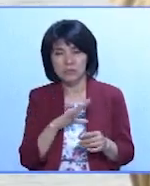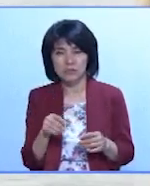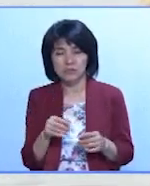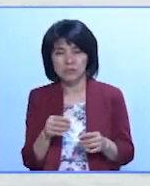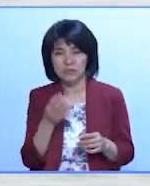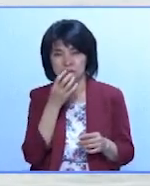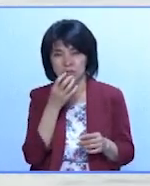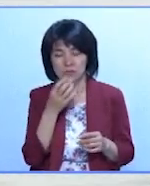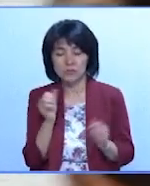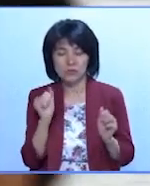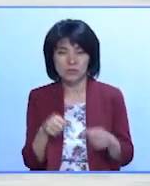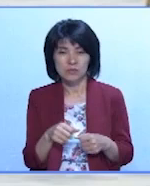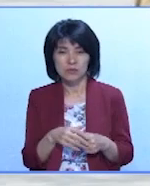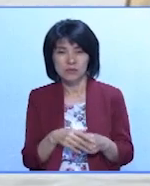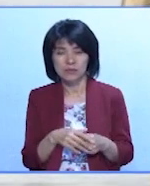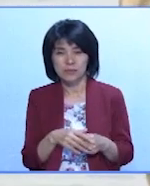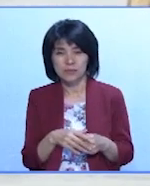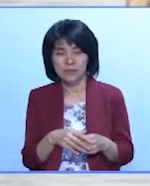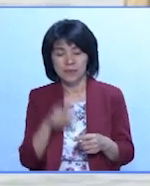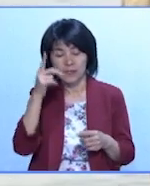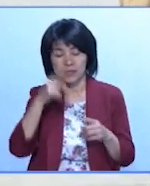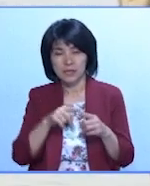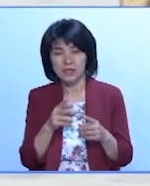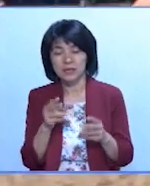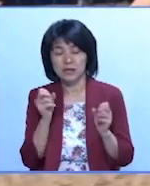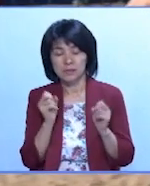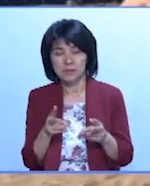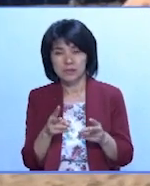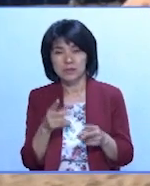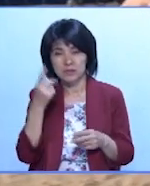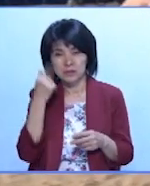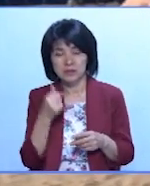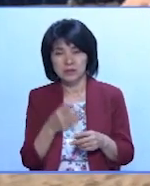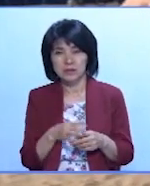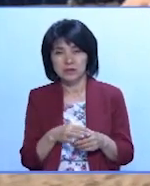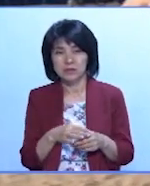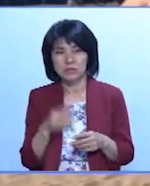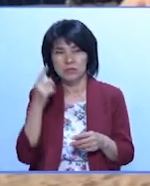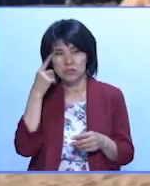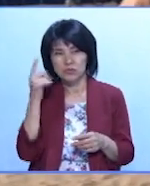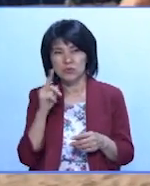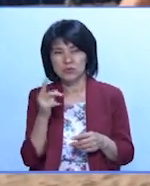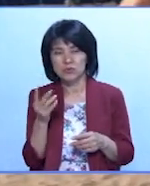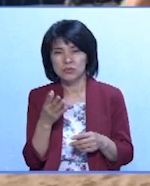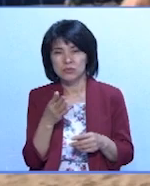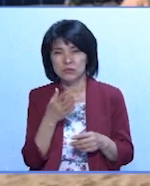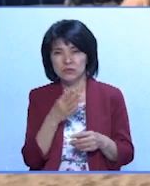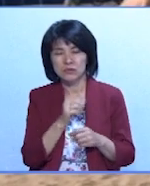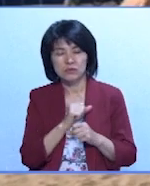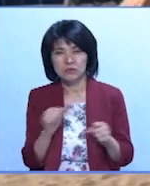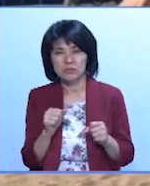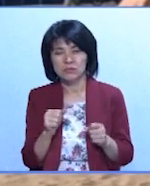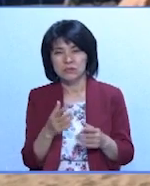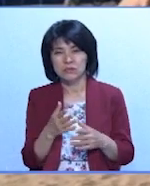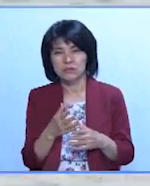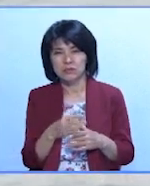Жоқ, жыл екен болады. Техникалық қауіпсіздікті білесің ба? Білеміз. Думаю, что нет, потому что вода теплая. Не холодная,